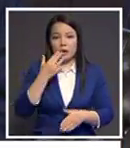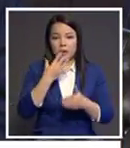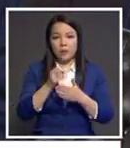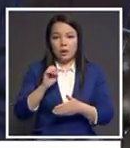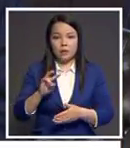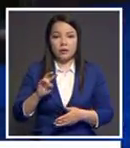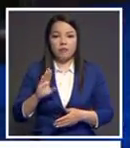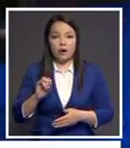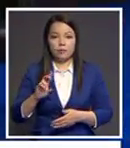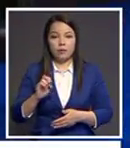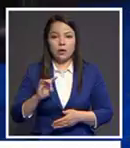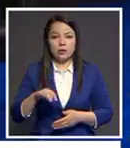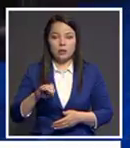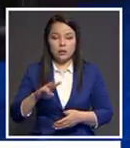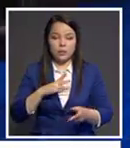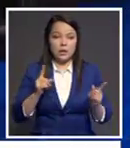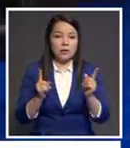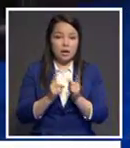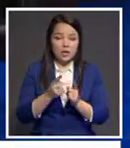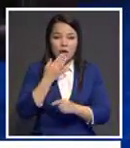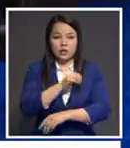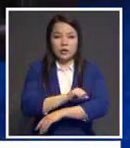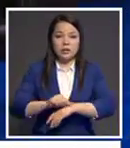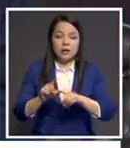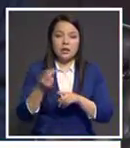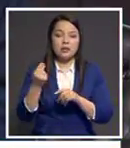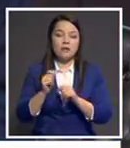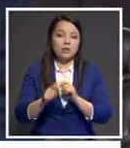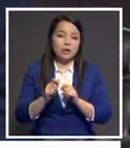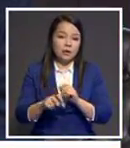Ван Берденмен де кездесті. Шетел инвесторларының пленарлық